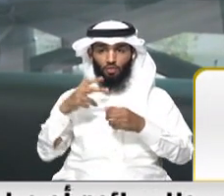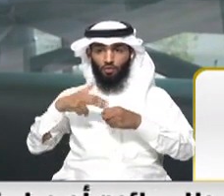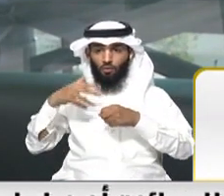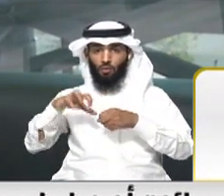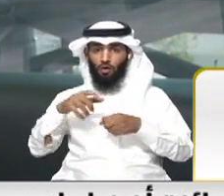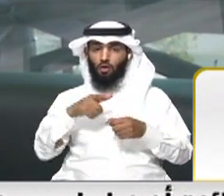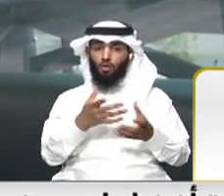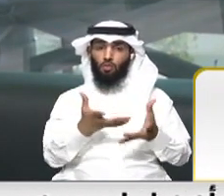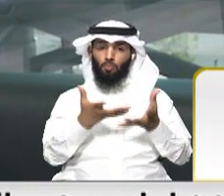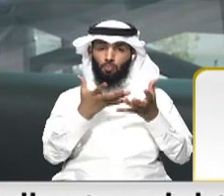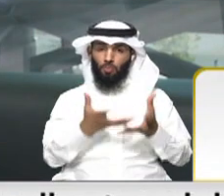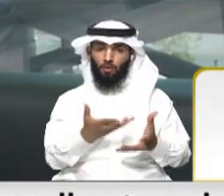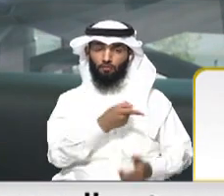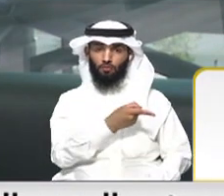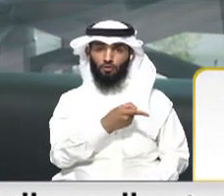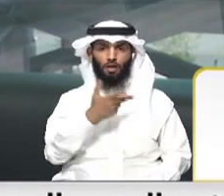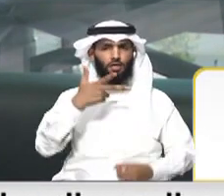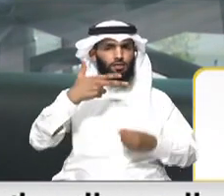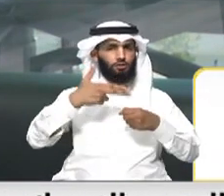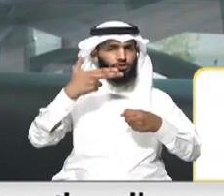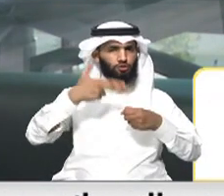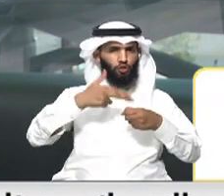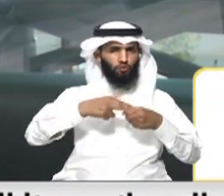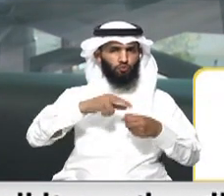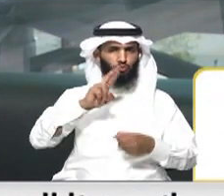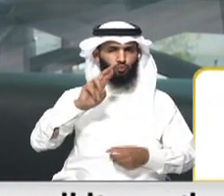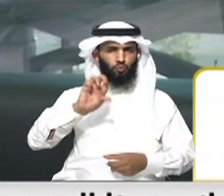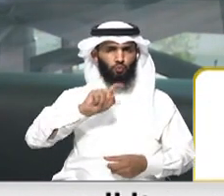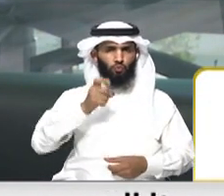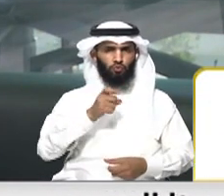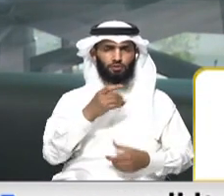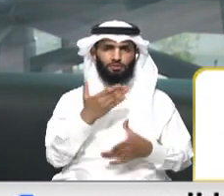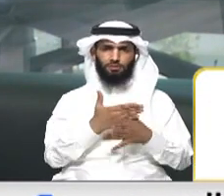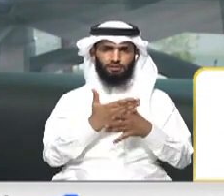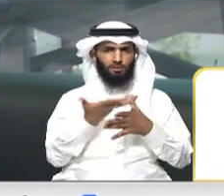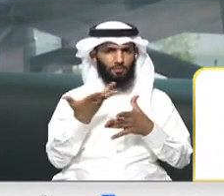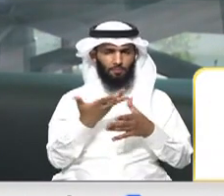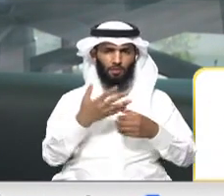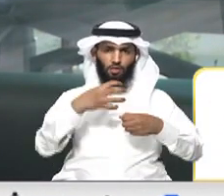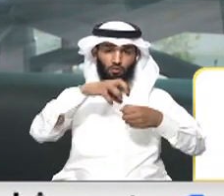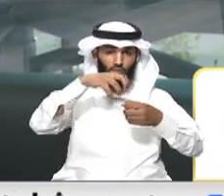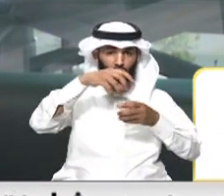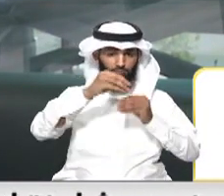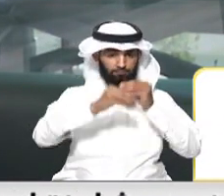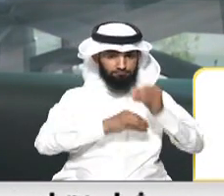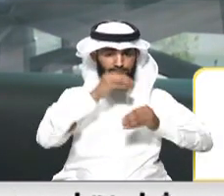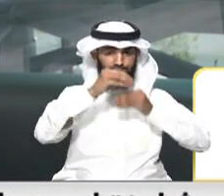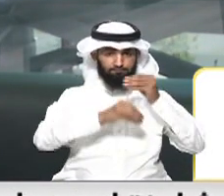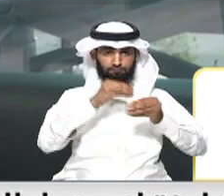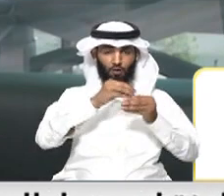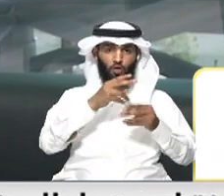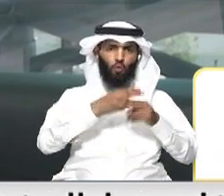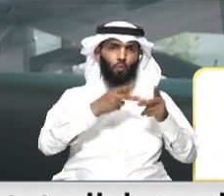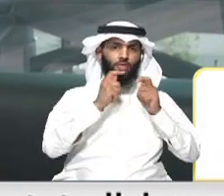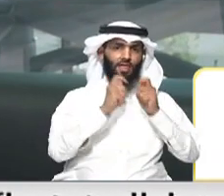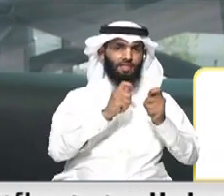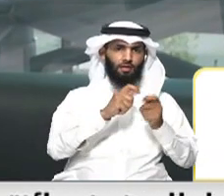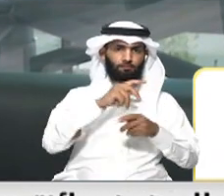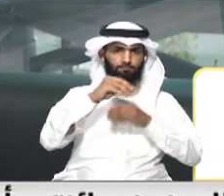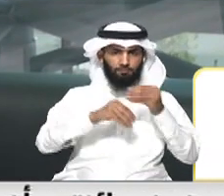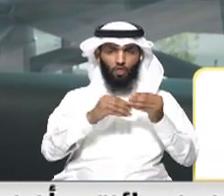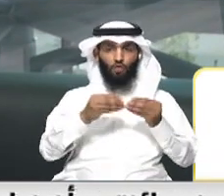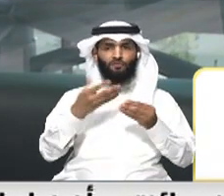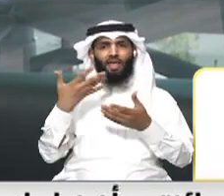الثقيل تم تصميم مصفات الزور لتكرير عده انواع من النفط الكويتي من النفط الكويتي الخفيف النفط